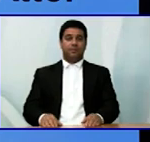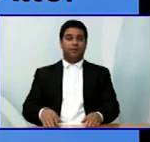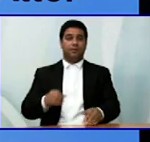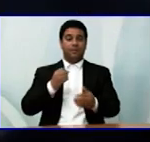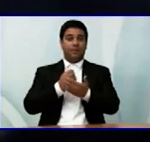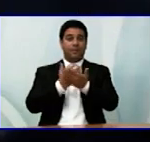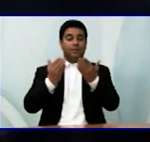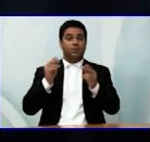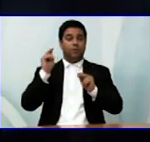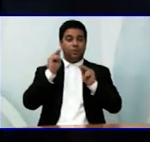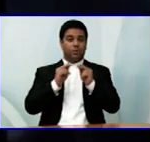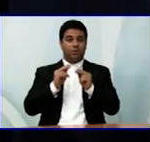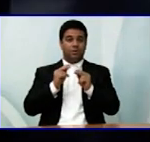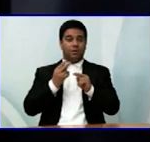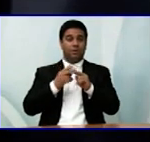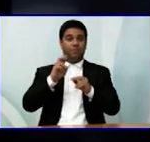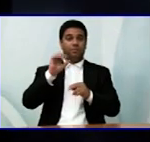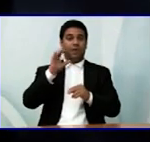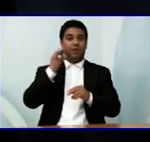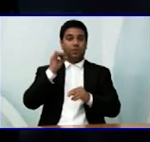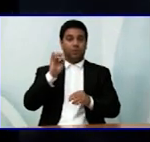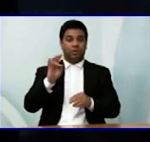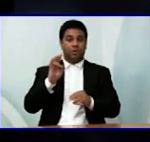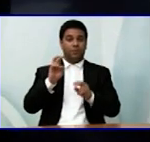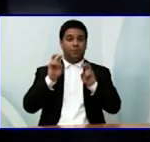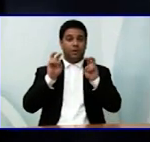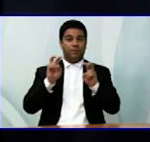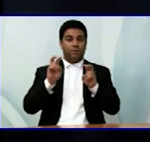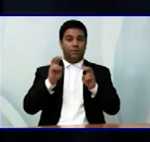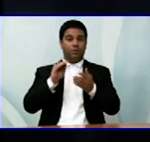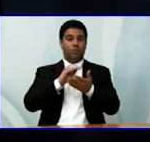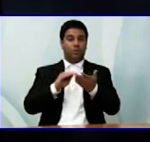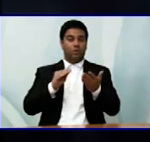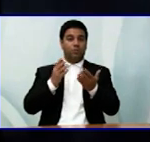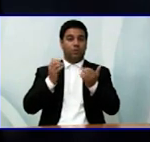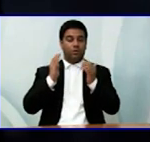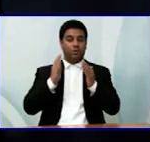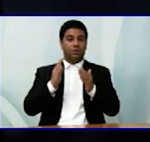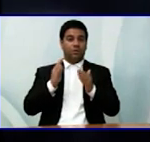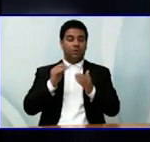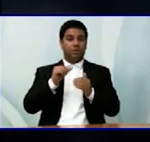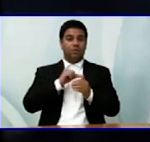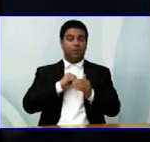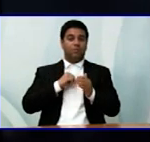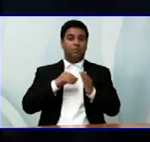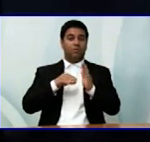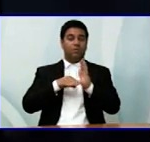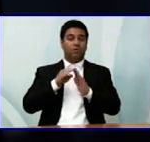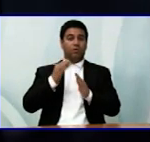Aziz o'quvchilar, bayon mavzusini yozib oling. Eng yaxshi